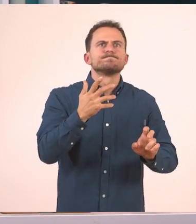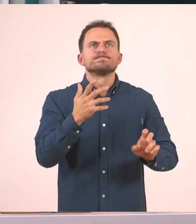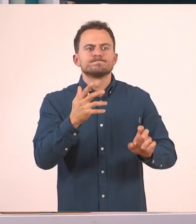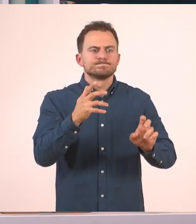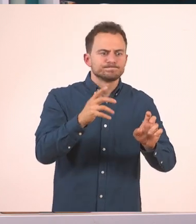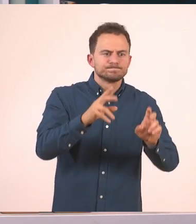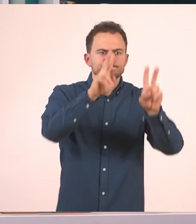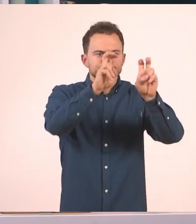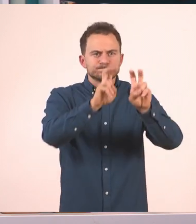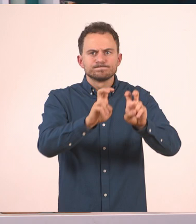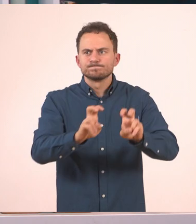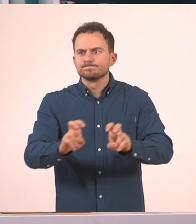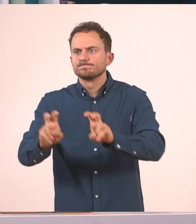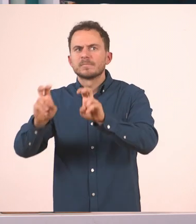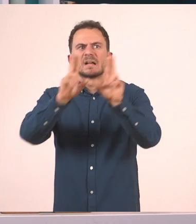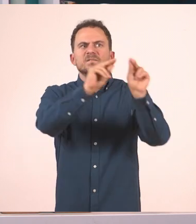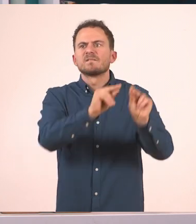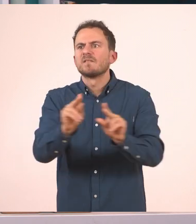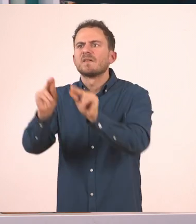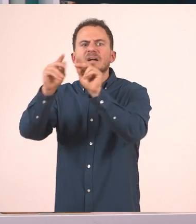Έχουν κάτι κοινό αυτά τα κλάσματα.